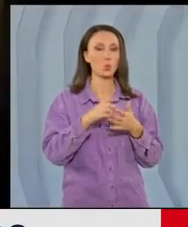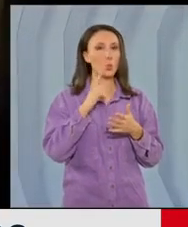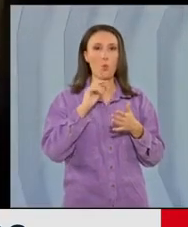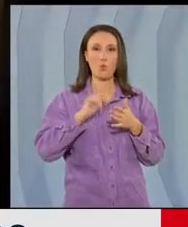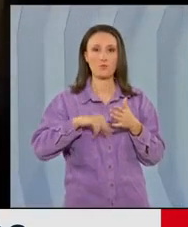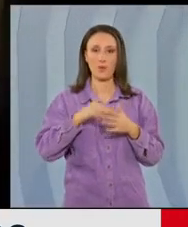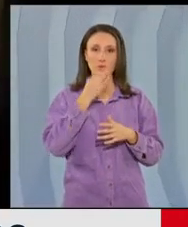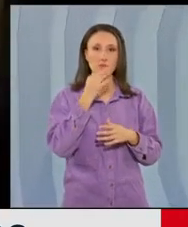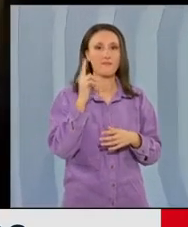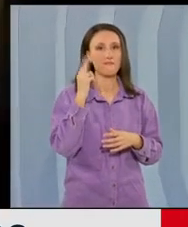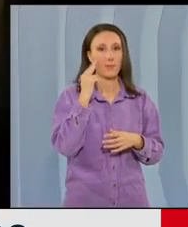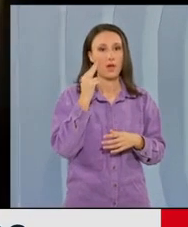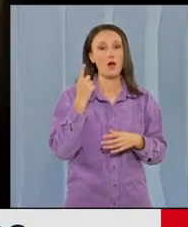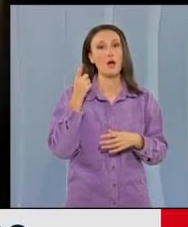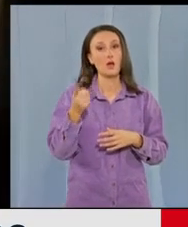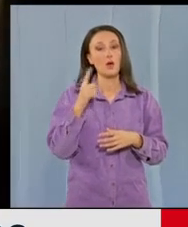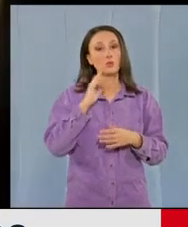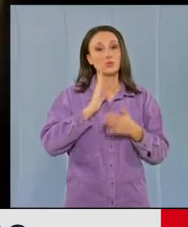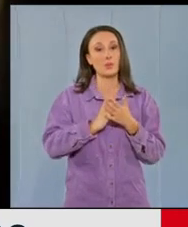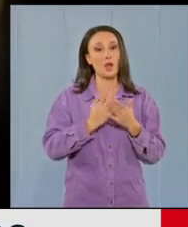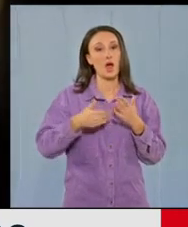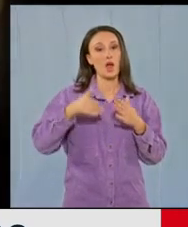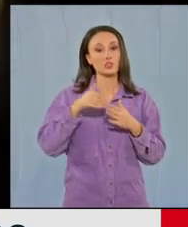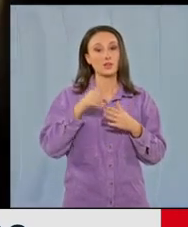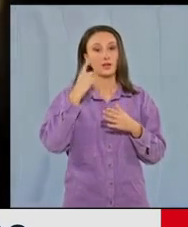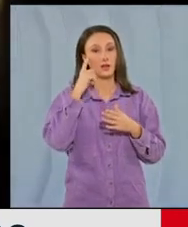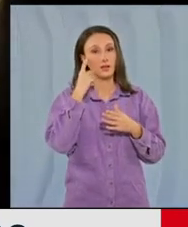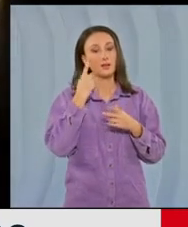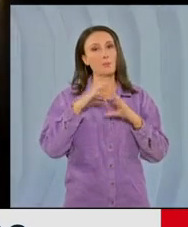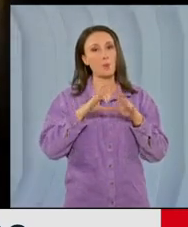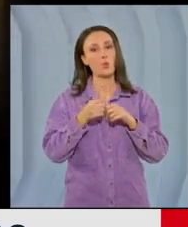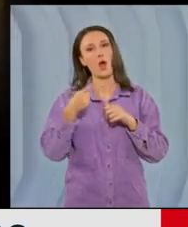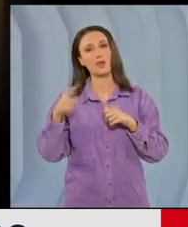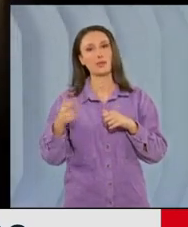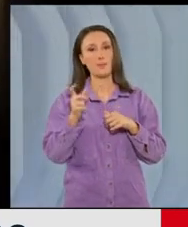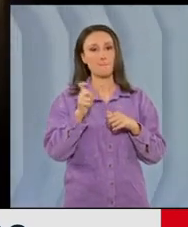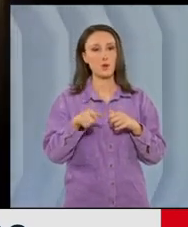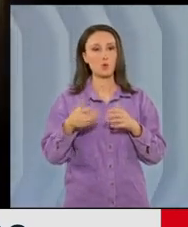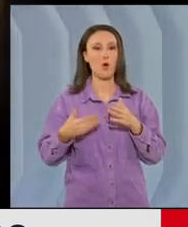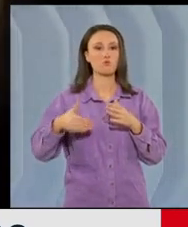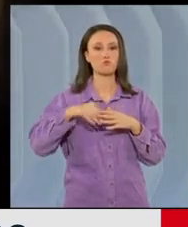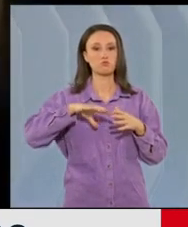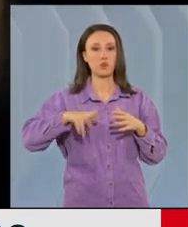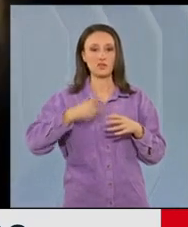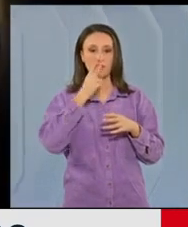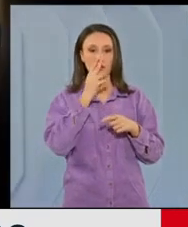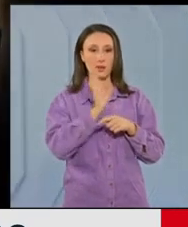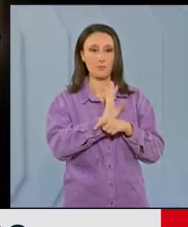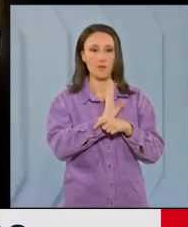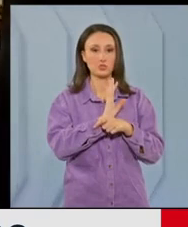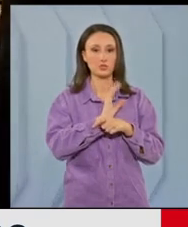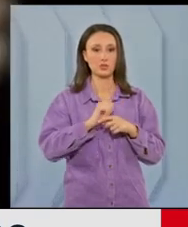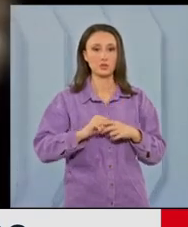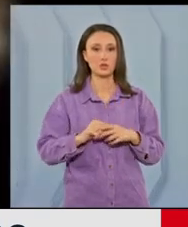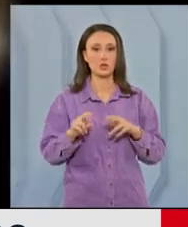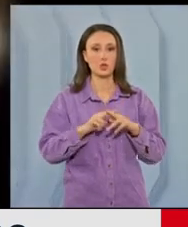confirmat cele spuse de femeie. În schimb, aceștia au stabilit că angajata a complotat cu alte 3 persoane pentru a sustrage banii. În imaginile surprinse de camera de